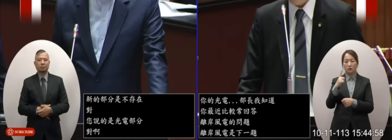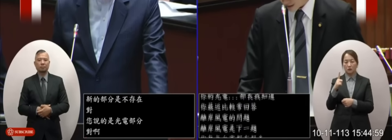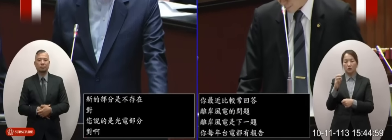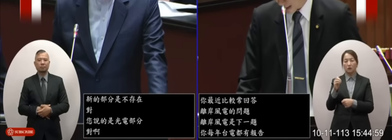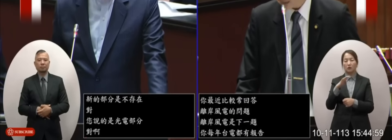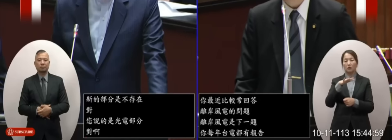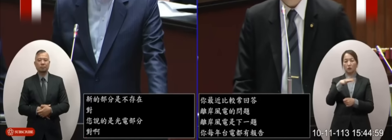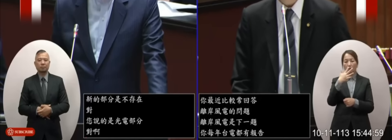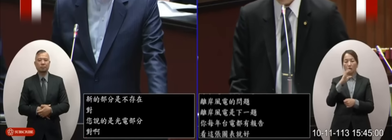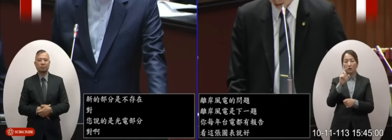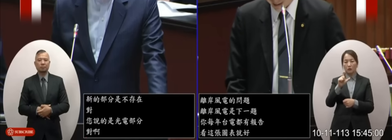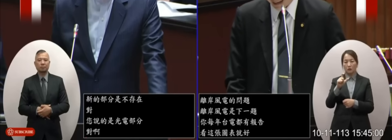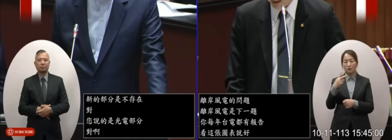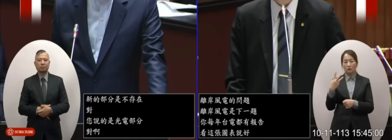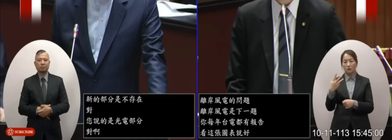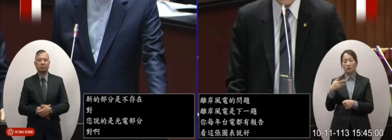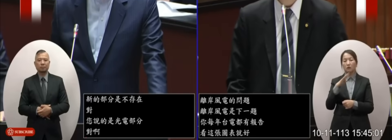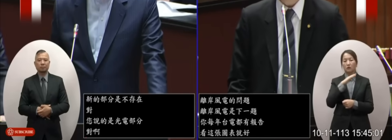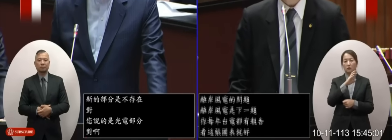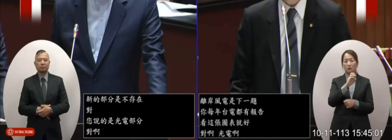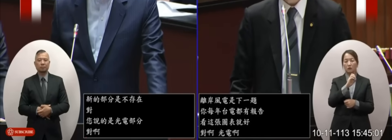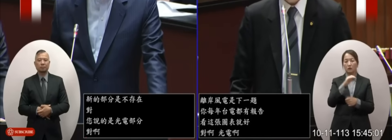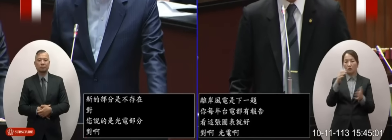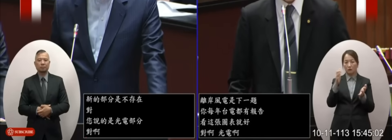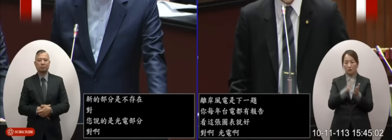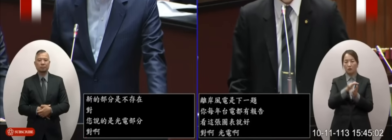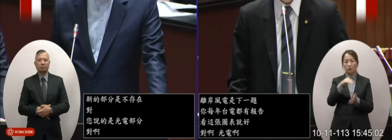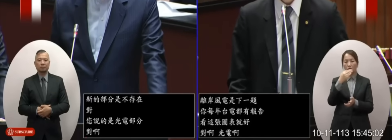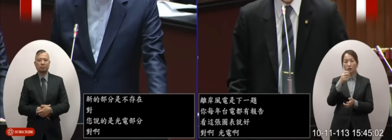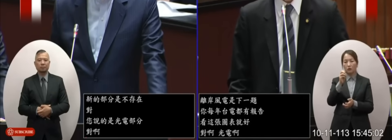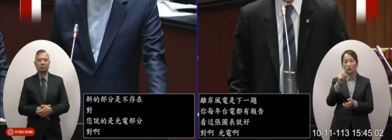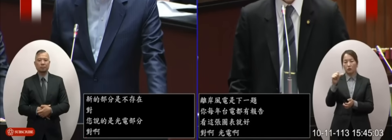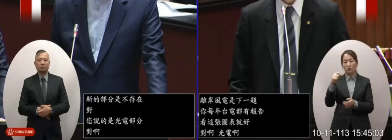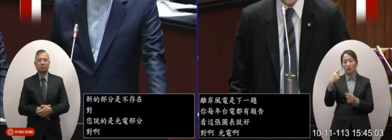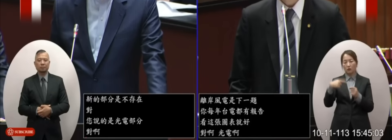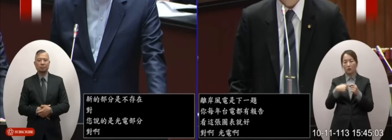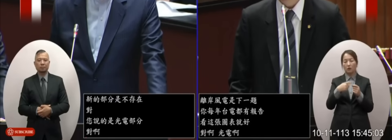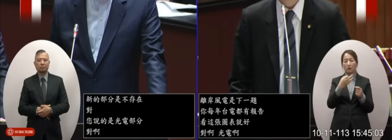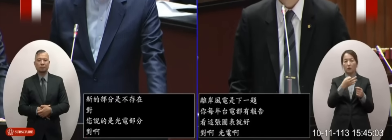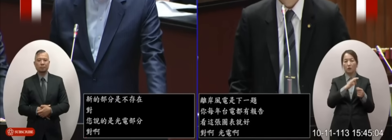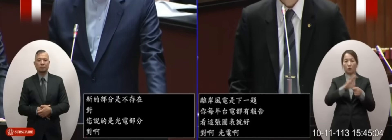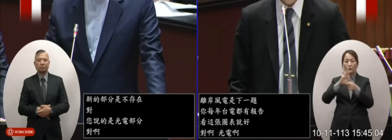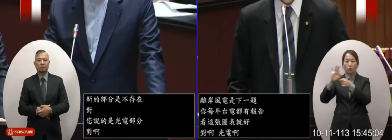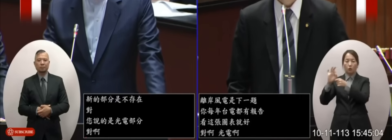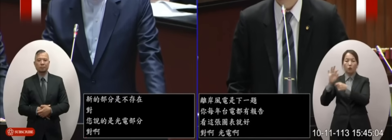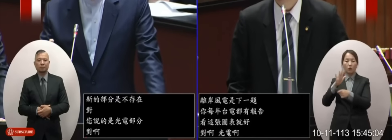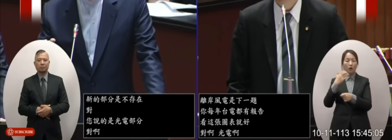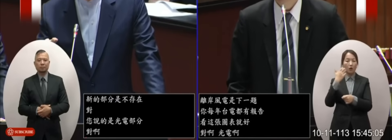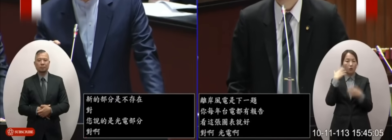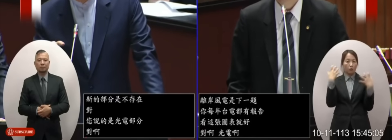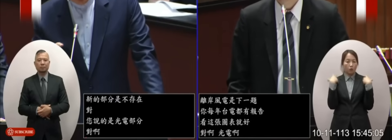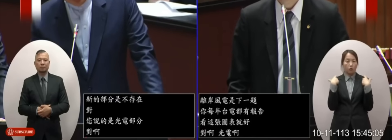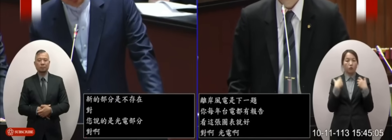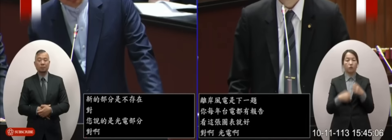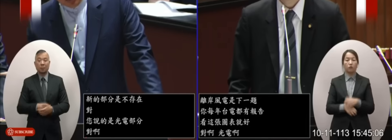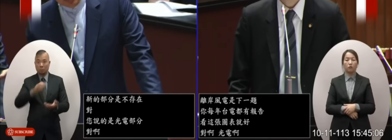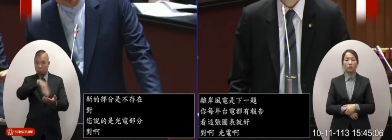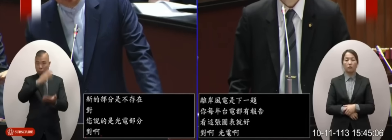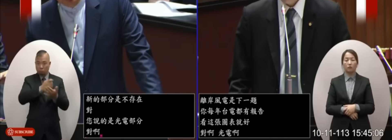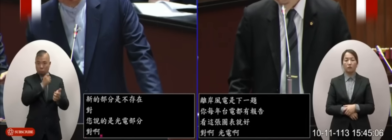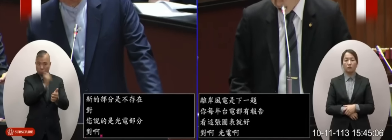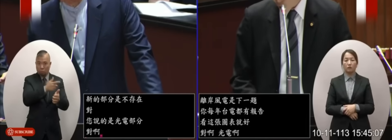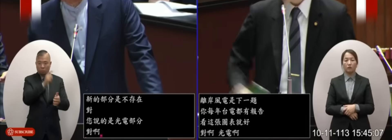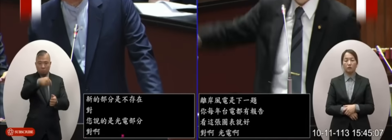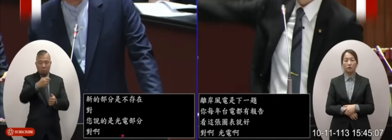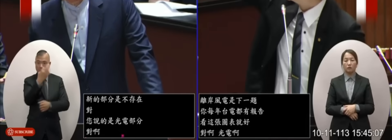2022年588亿，到了2023年905亿呀、啊，这是不是一个可观的成长？谁买单？ 准购的价格是往